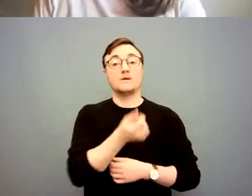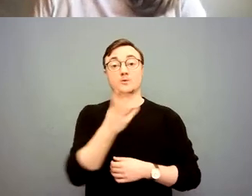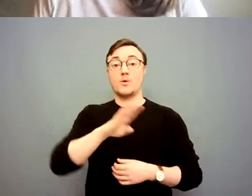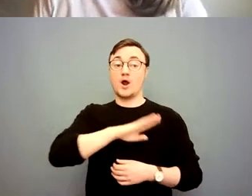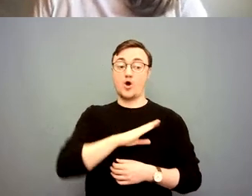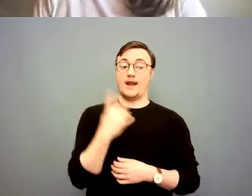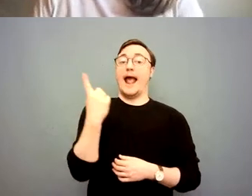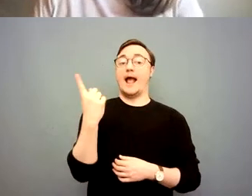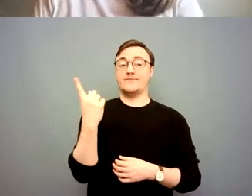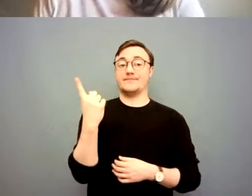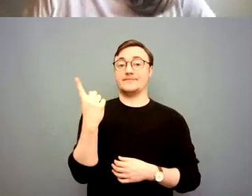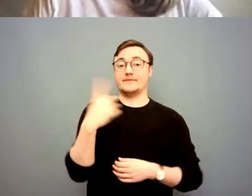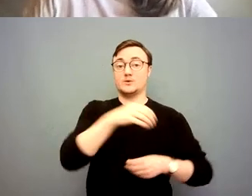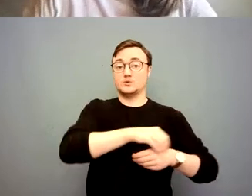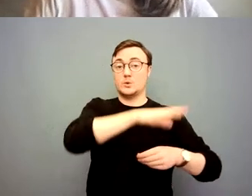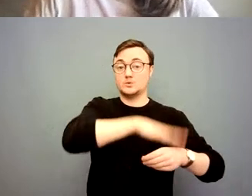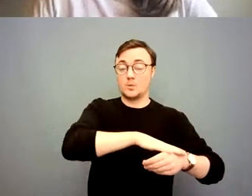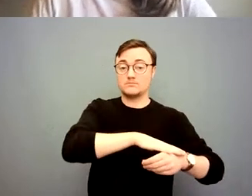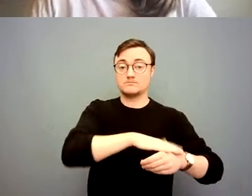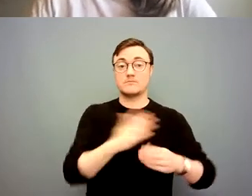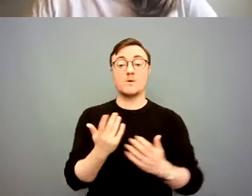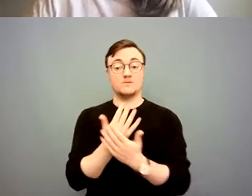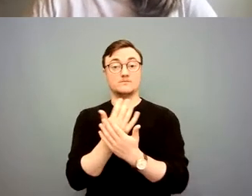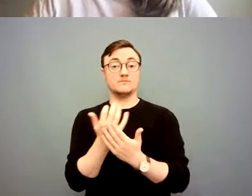sjukdomstillstånd, andra har flera.